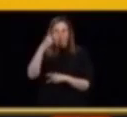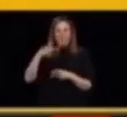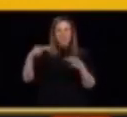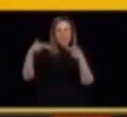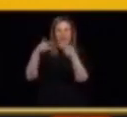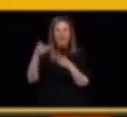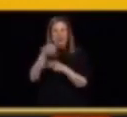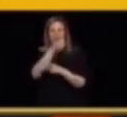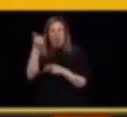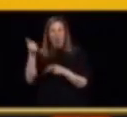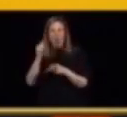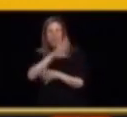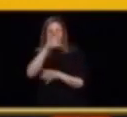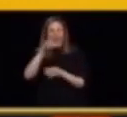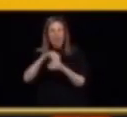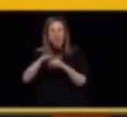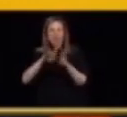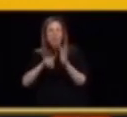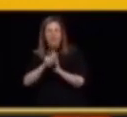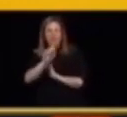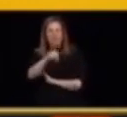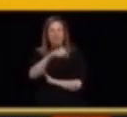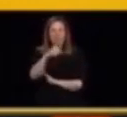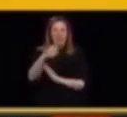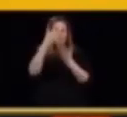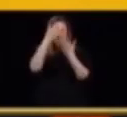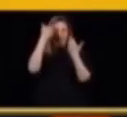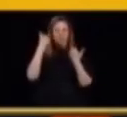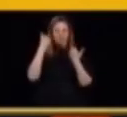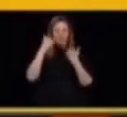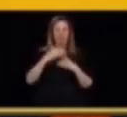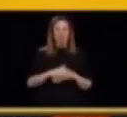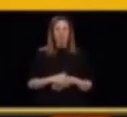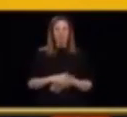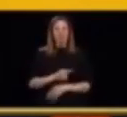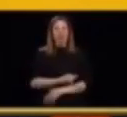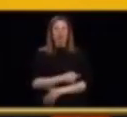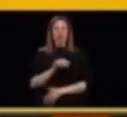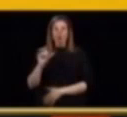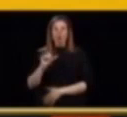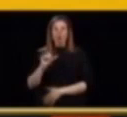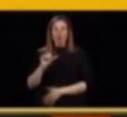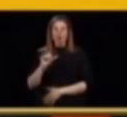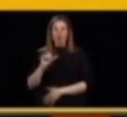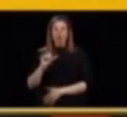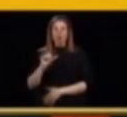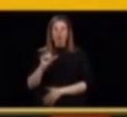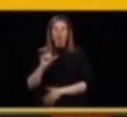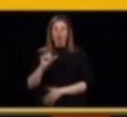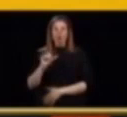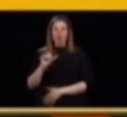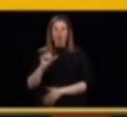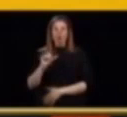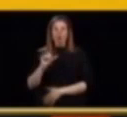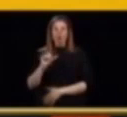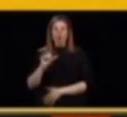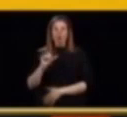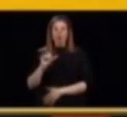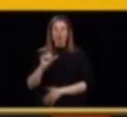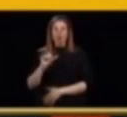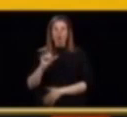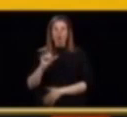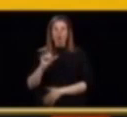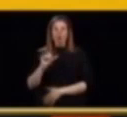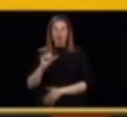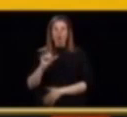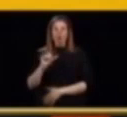de la COVID-19. Et nous avons aussi des fois, par exemple, disons qu'on aurait deux personnes dans la même maison, il y en a un qui... Écoutez ça. Quand